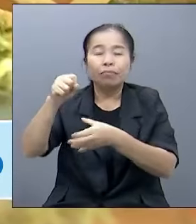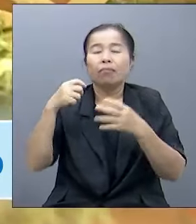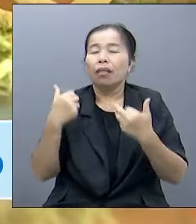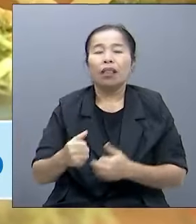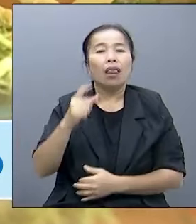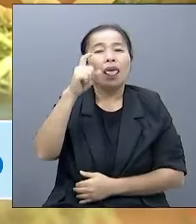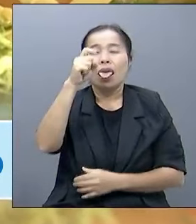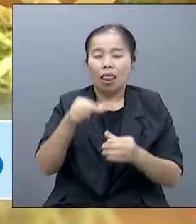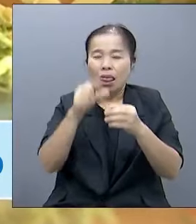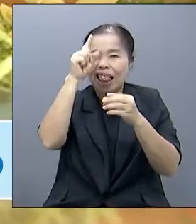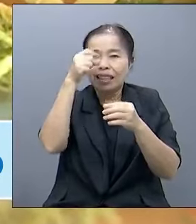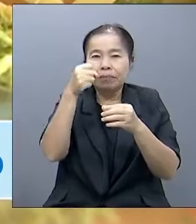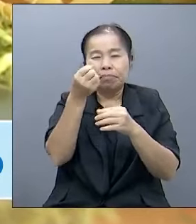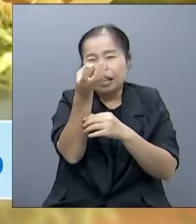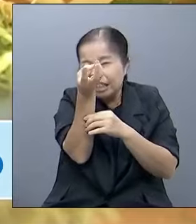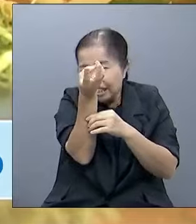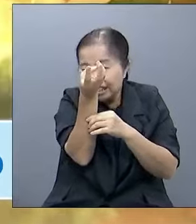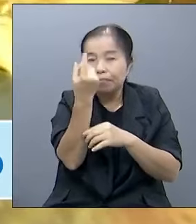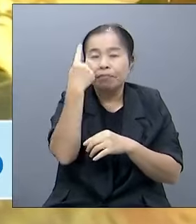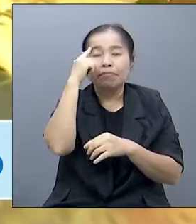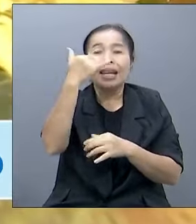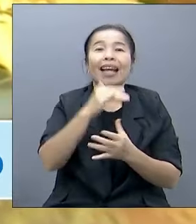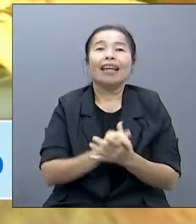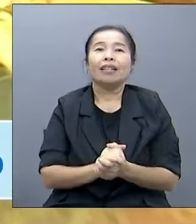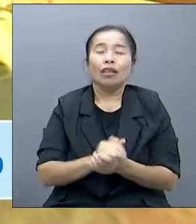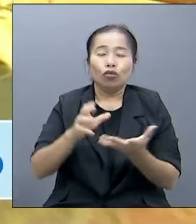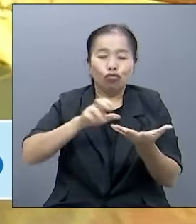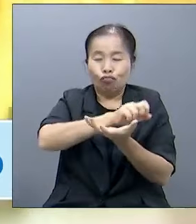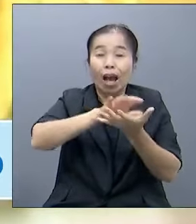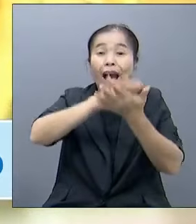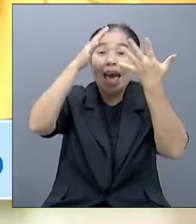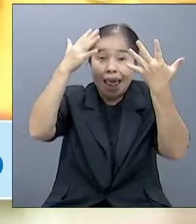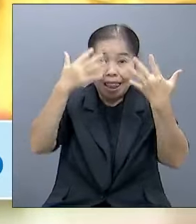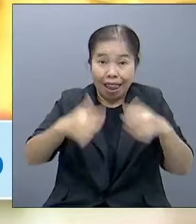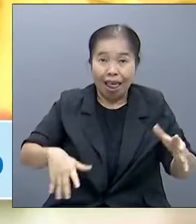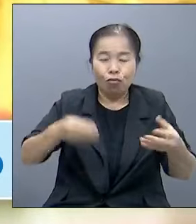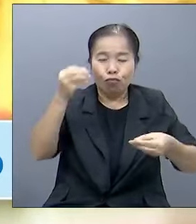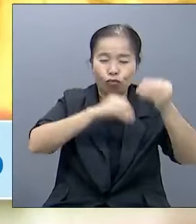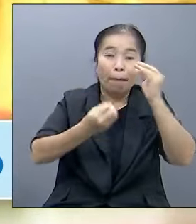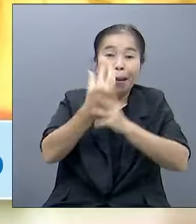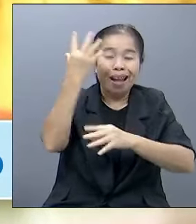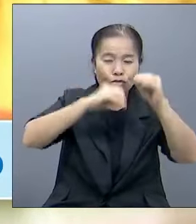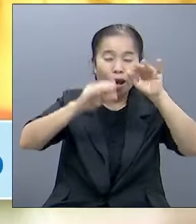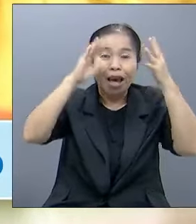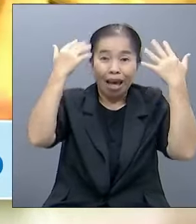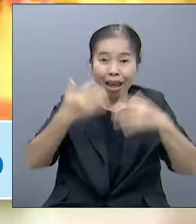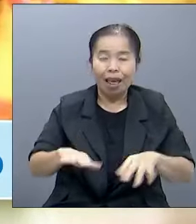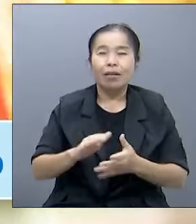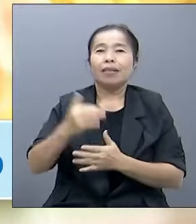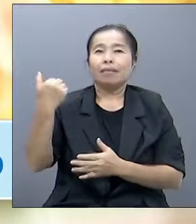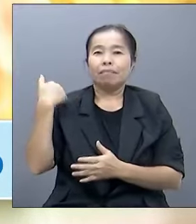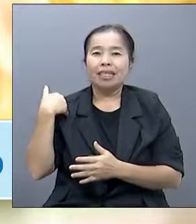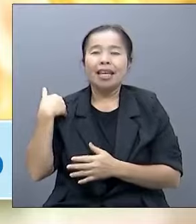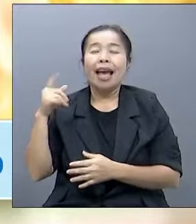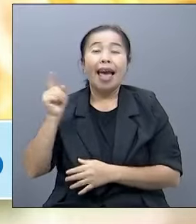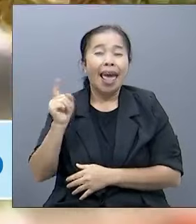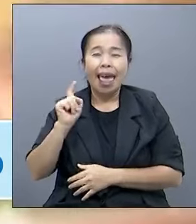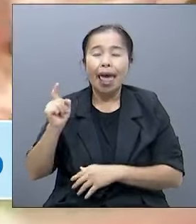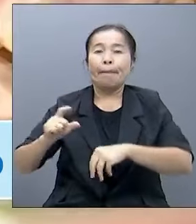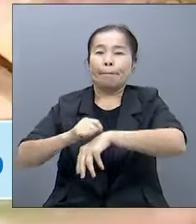10บาท กรัมละ20กรัมเดียว พอใส่พวกเครื่องเคียงเครื่องปรุงอะไรเสร็จแล้วครับเราก็นำวัตถุดิบหลักที่เป็นพระเอกนางเอกของ